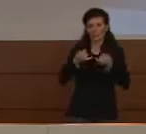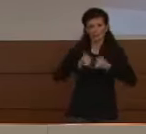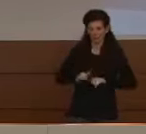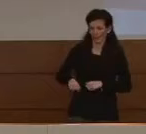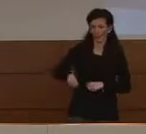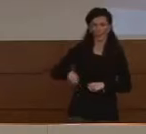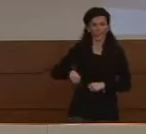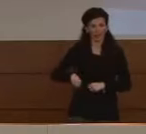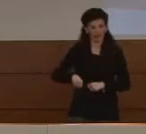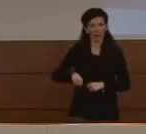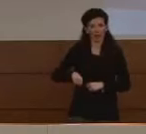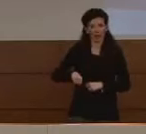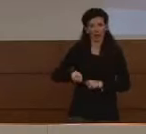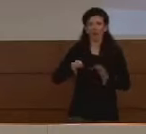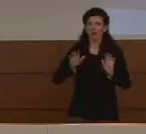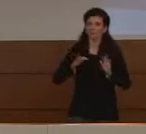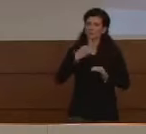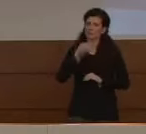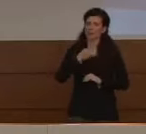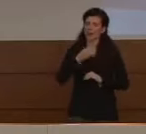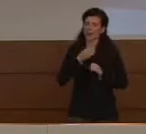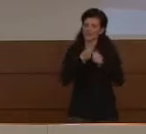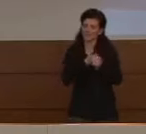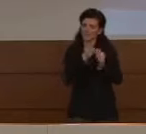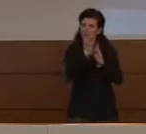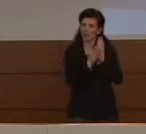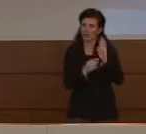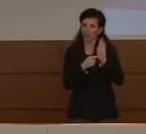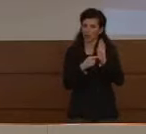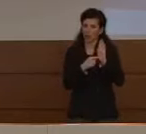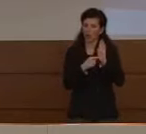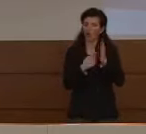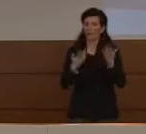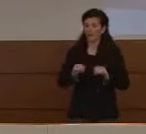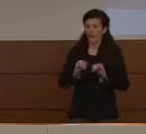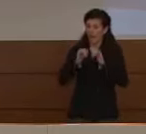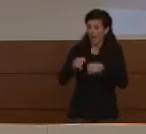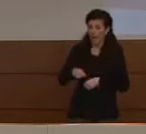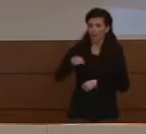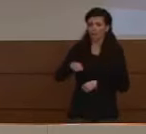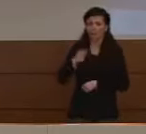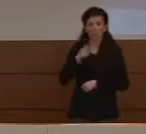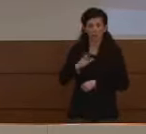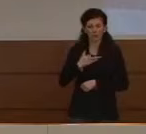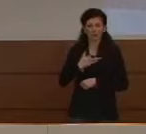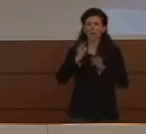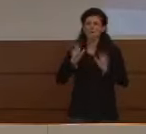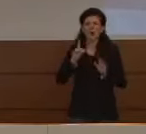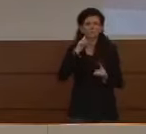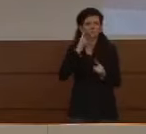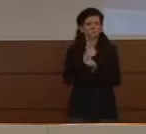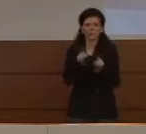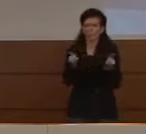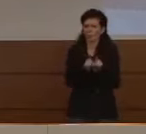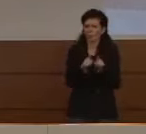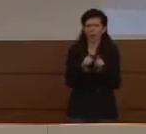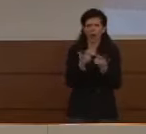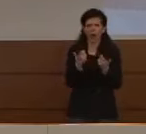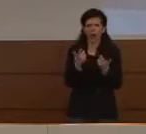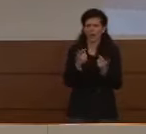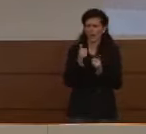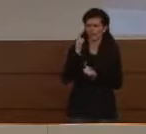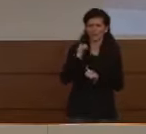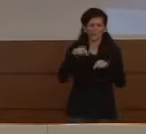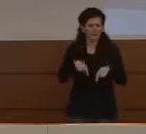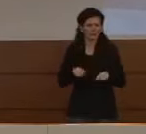le norme ma perché c'è un motivo per farlo questo come prima rimane adesso ma non c'è nessun motivo per cui un bambino